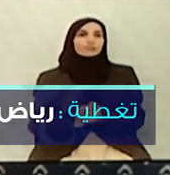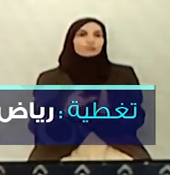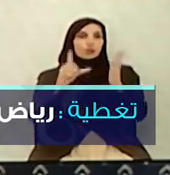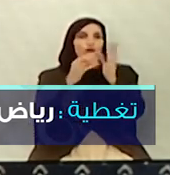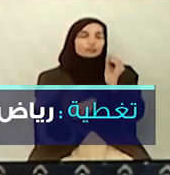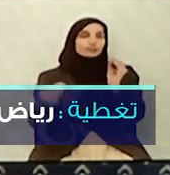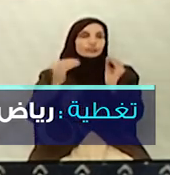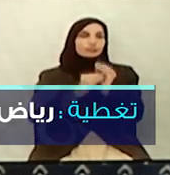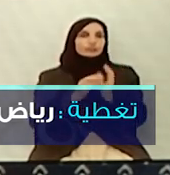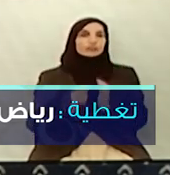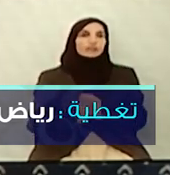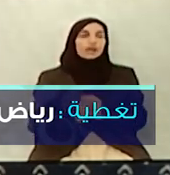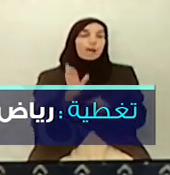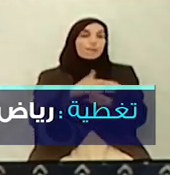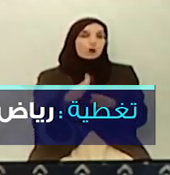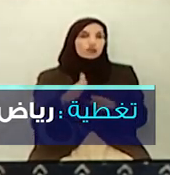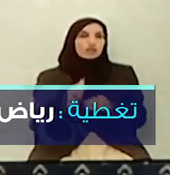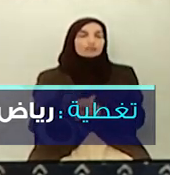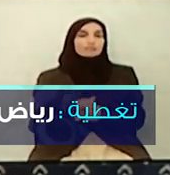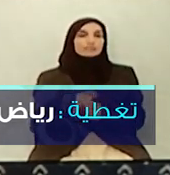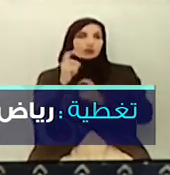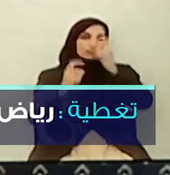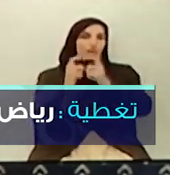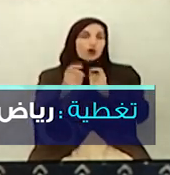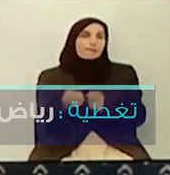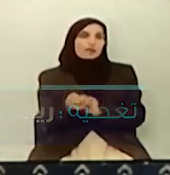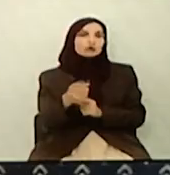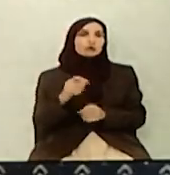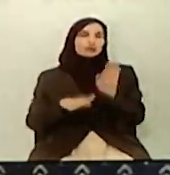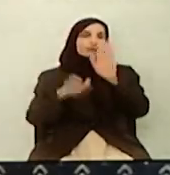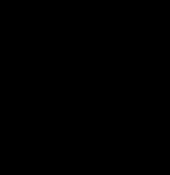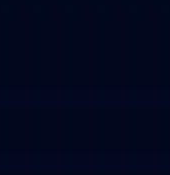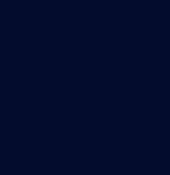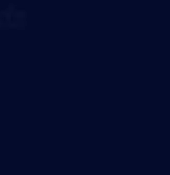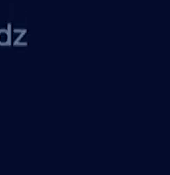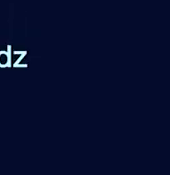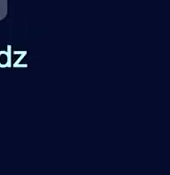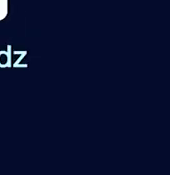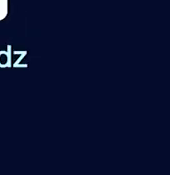في إطار المشاريع التي سوف يناقشها برلماننا الموقر.